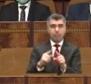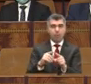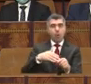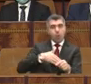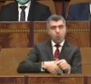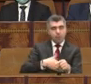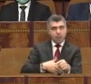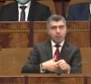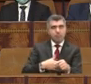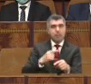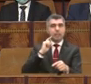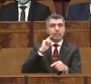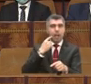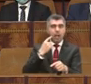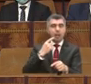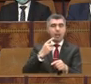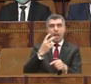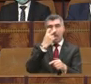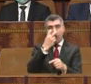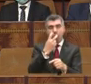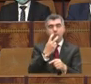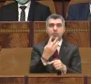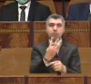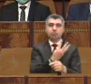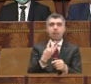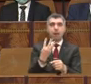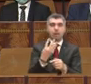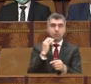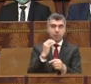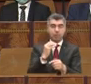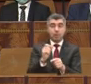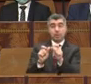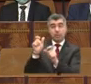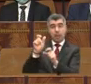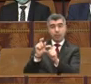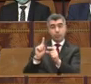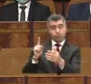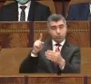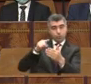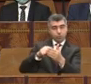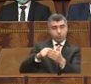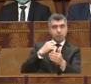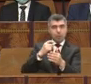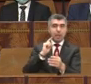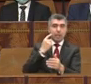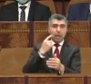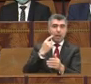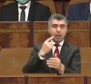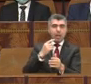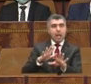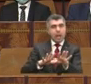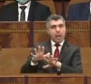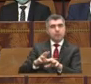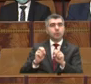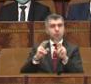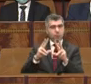وجهة الداخلة والذهب، وجهة العيون، وجهة سوس مسا، لأن المواطن اللي كيجي من الداخلة كيلقى التران في أكادير،